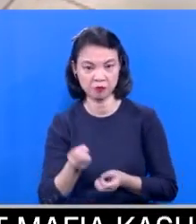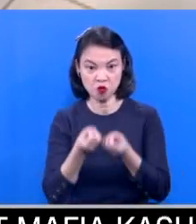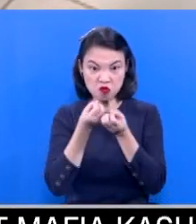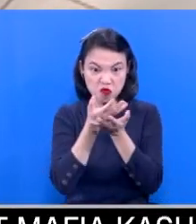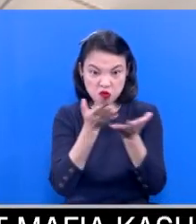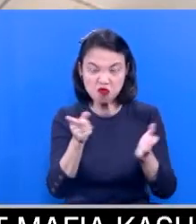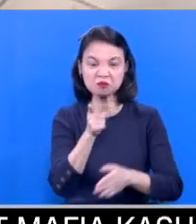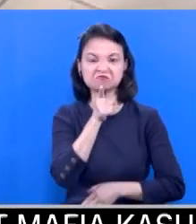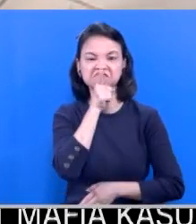berpotensi nn Indonesia